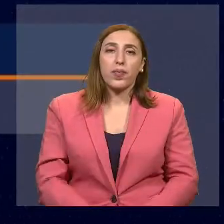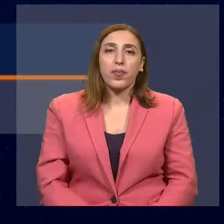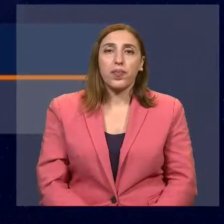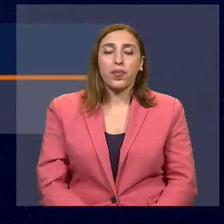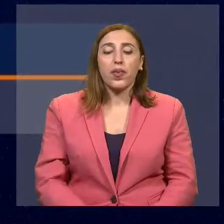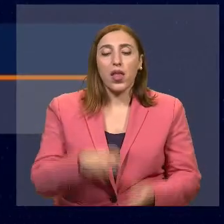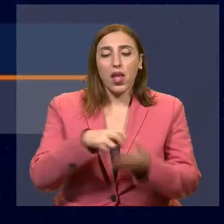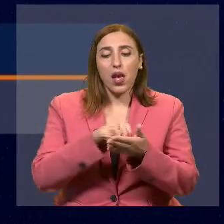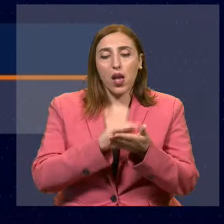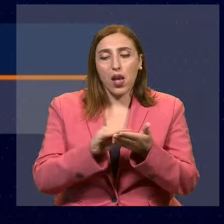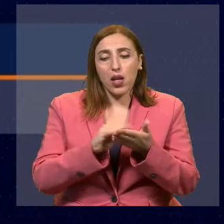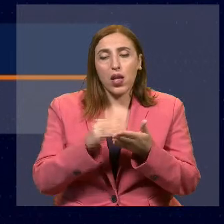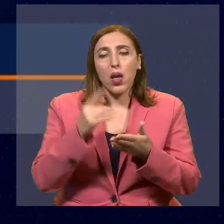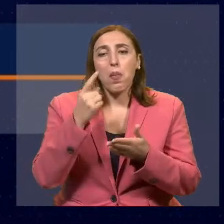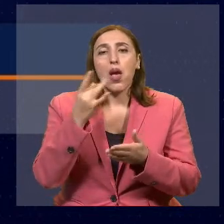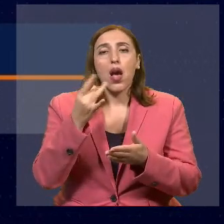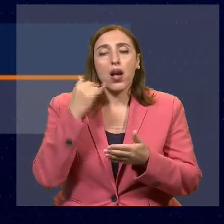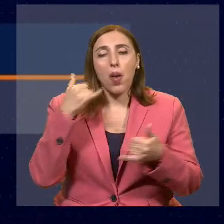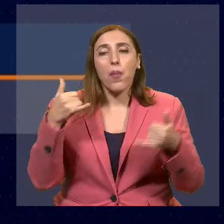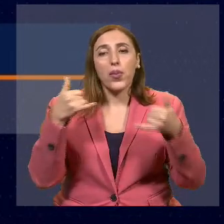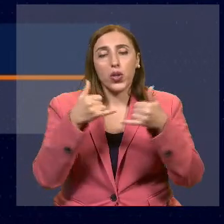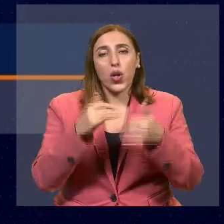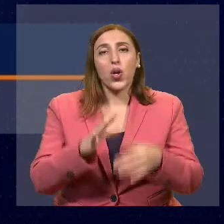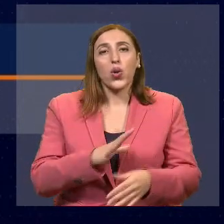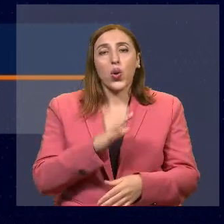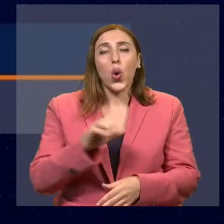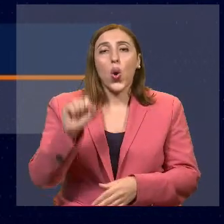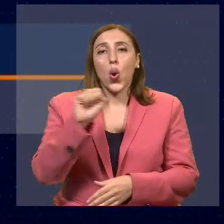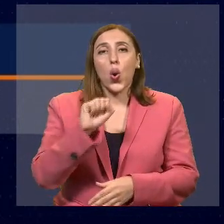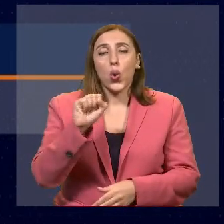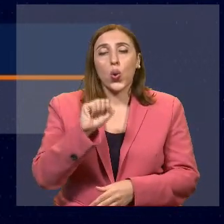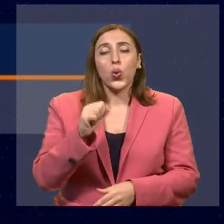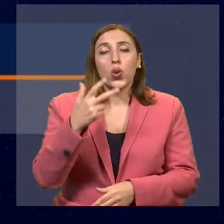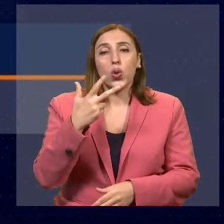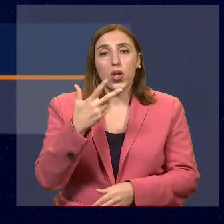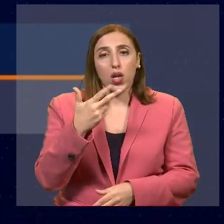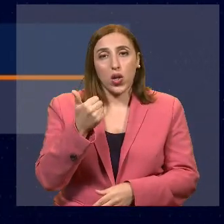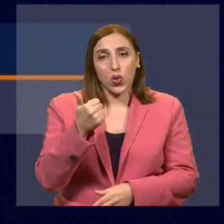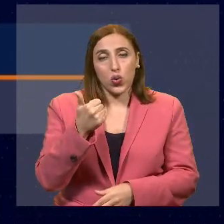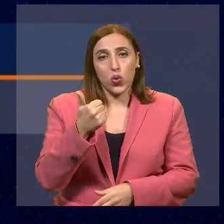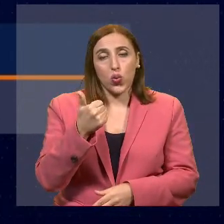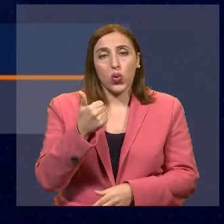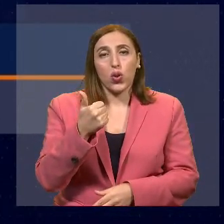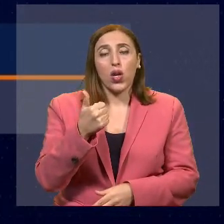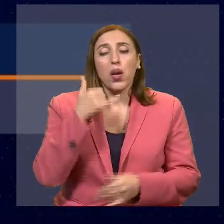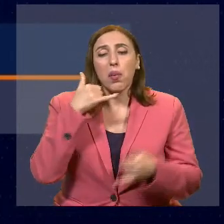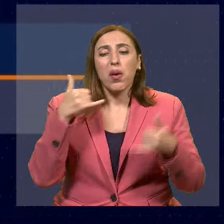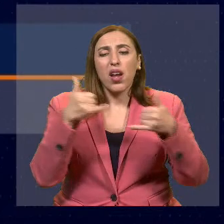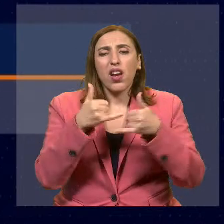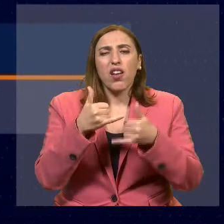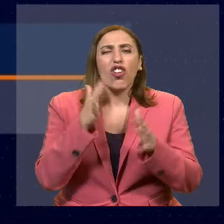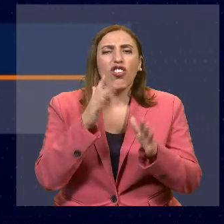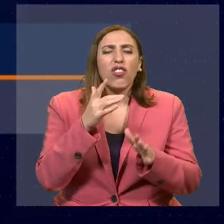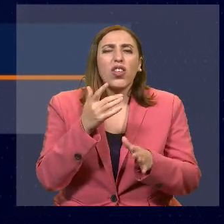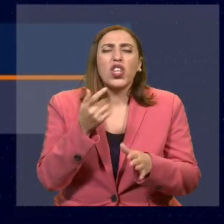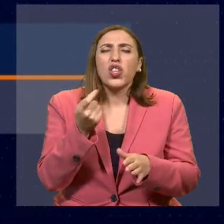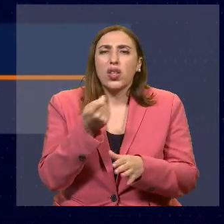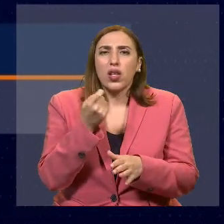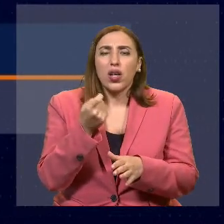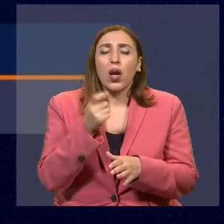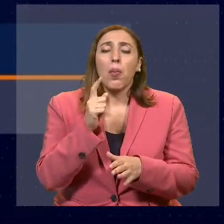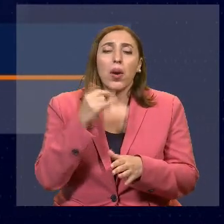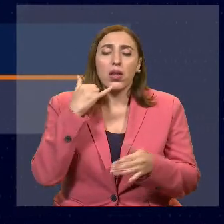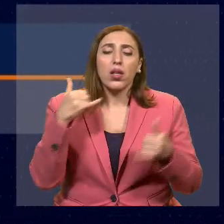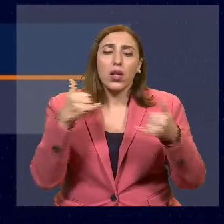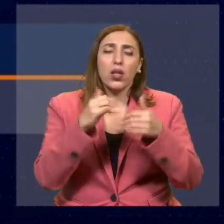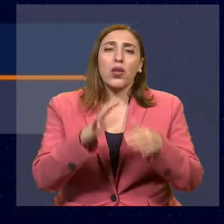ենք, հեռախոսազանգ ենք մենք անգամ ունեցել օգոստոսի 31-ին, հաշկաշ վերջից է, բայց դե ունեցել ենք։ Մի